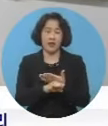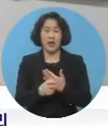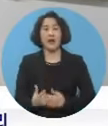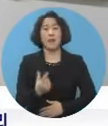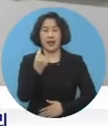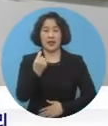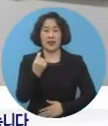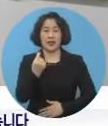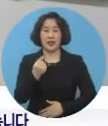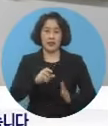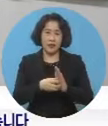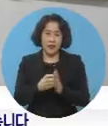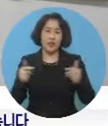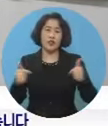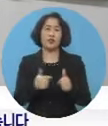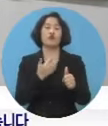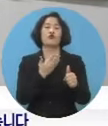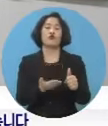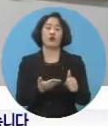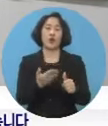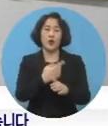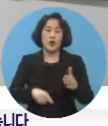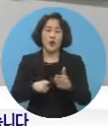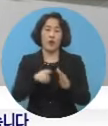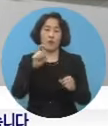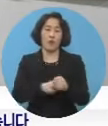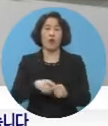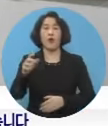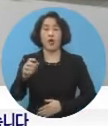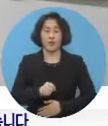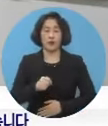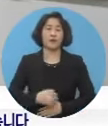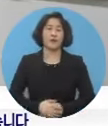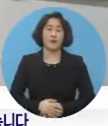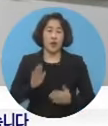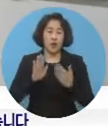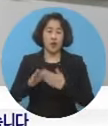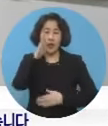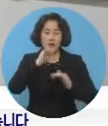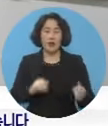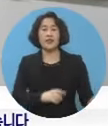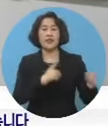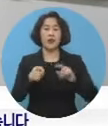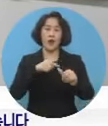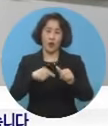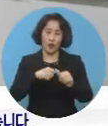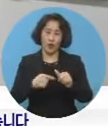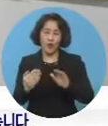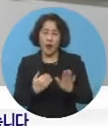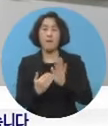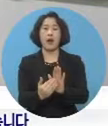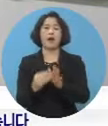최대한 빨리 적정 치료를 시행하지 않은 1차 목표를 가지고 있고 이후 한자의 재활 교유